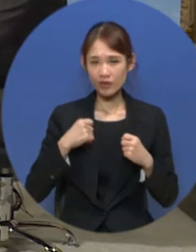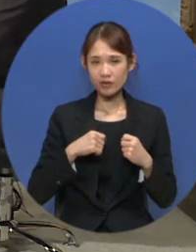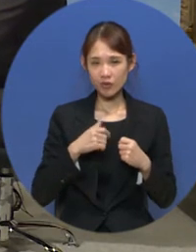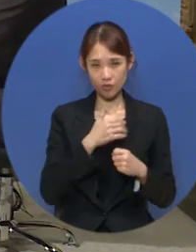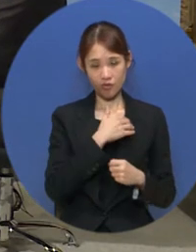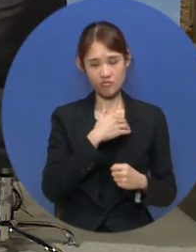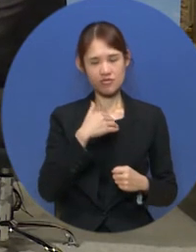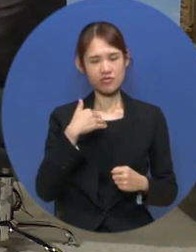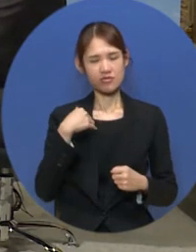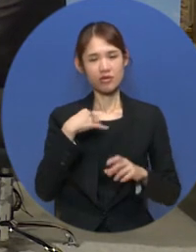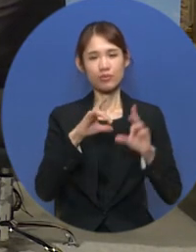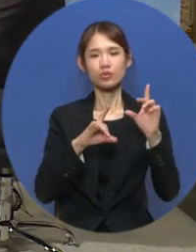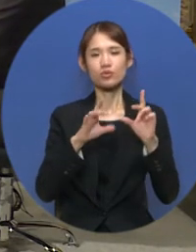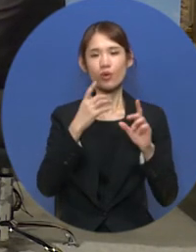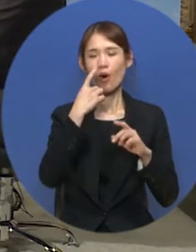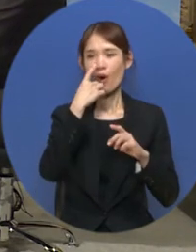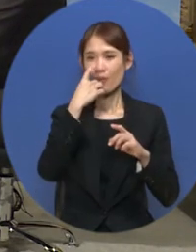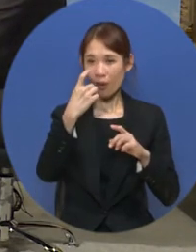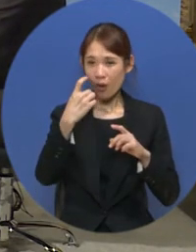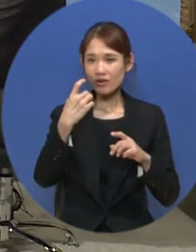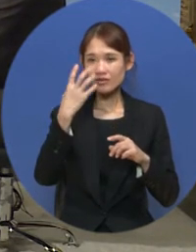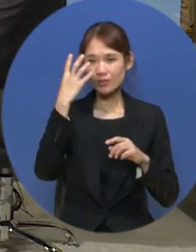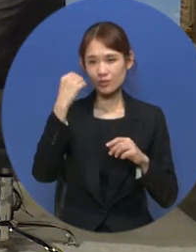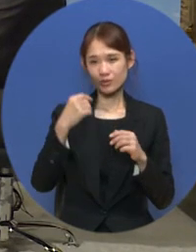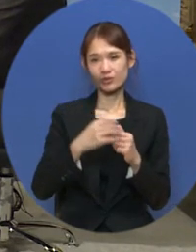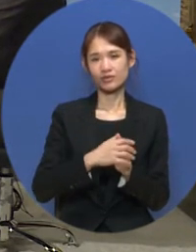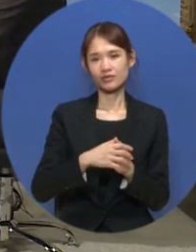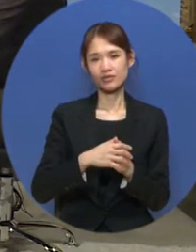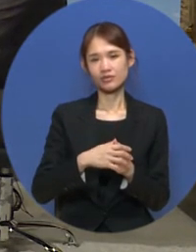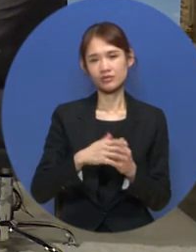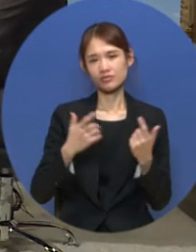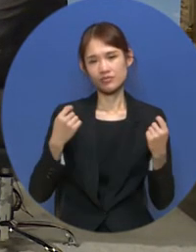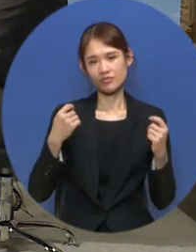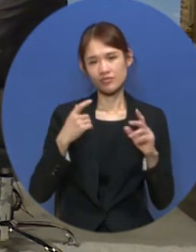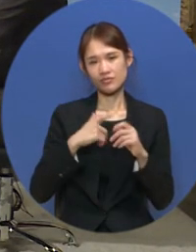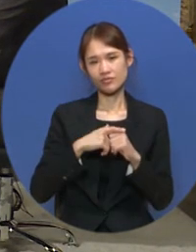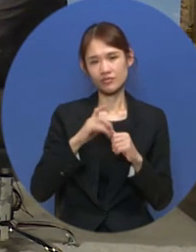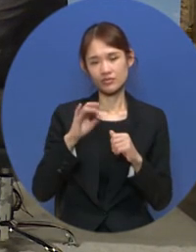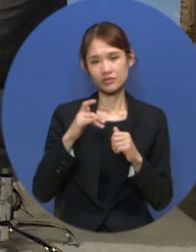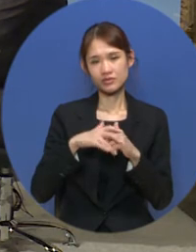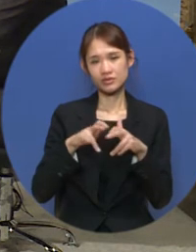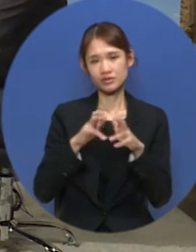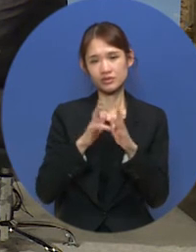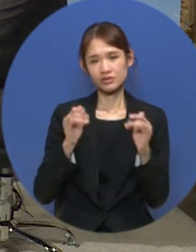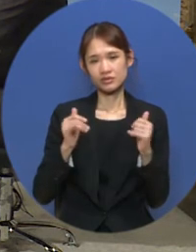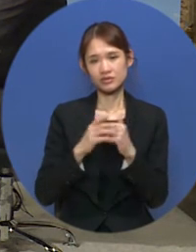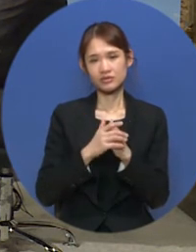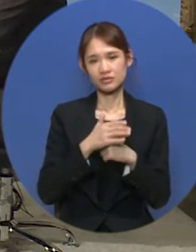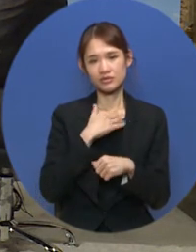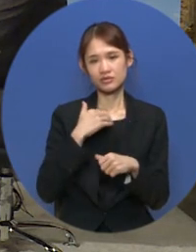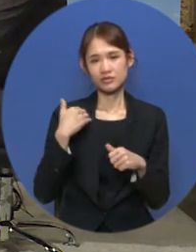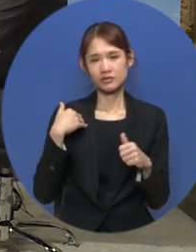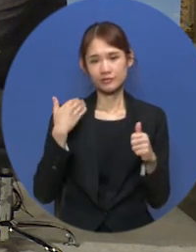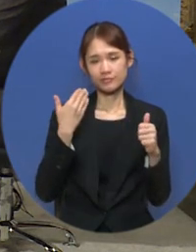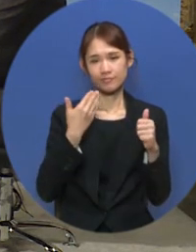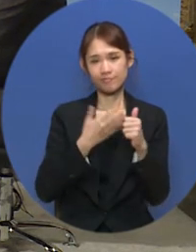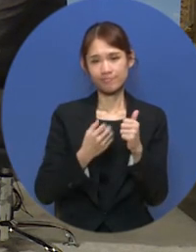하시고 되게 당당한 모습이 좀 멋져 보였었어요. 그래서 그런 부분을 좀 하티스트에서 그런 네